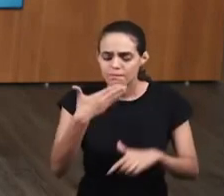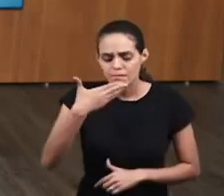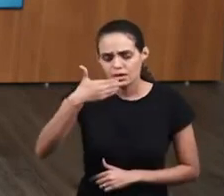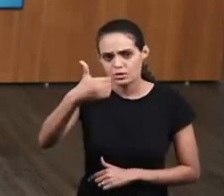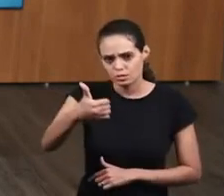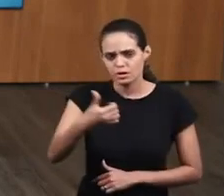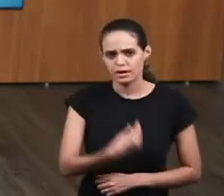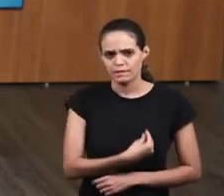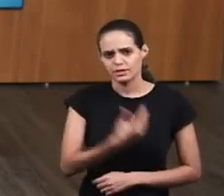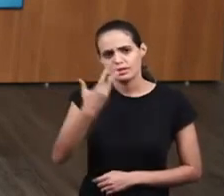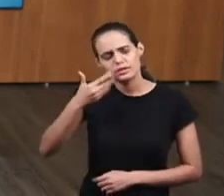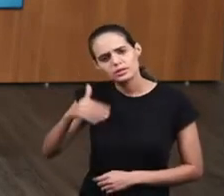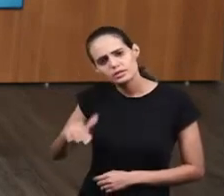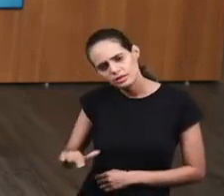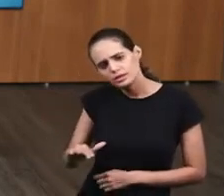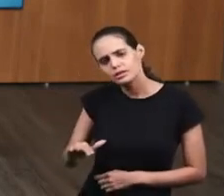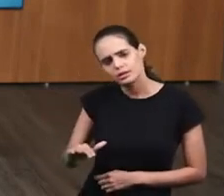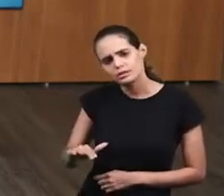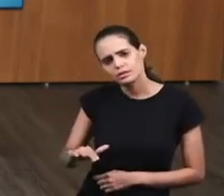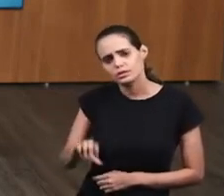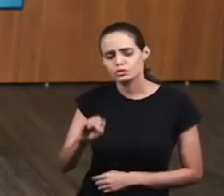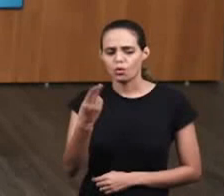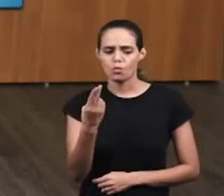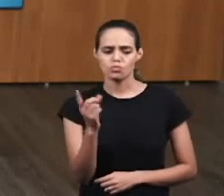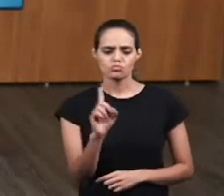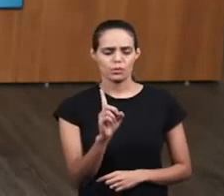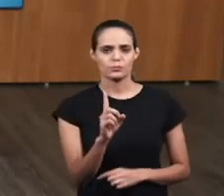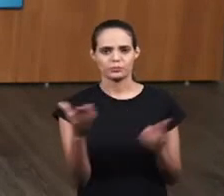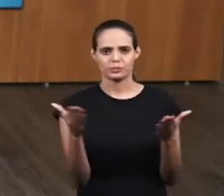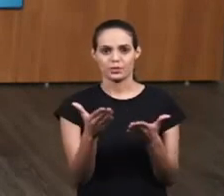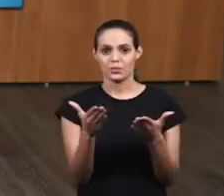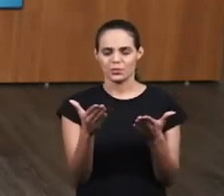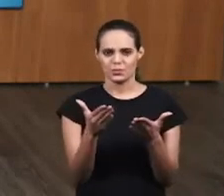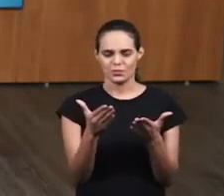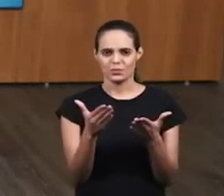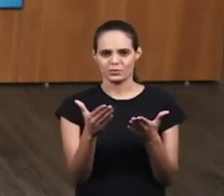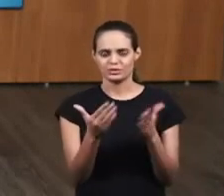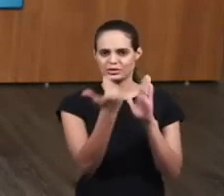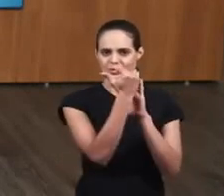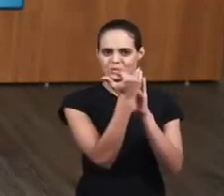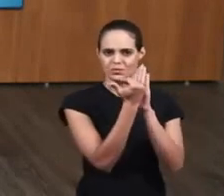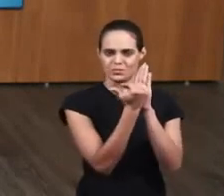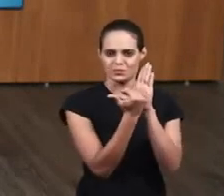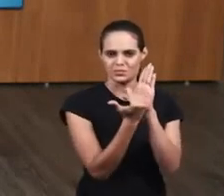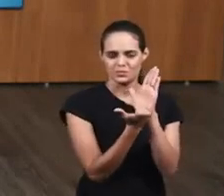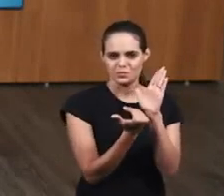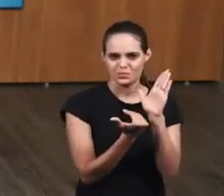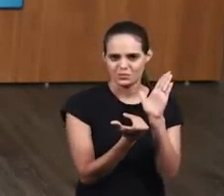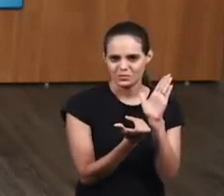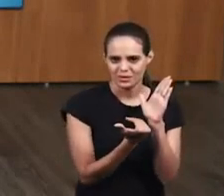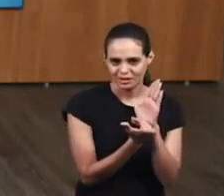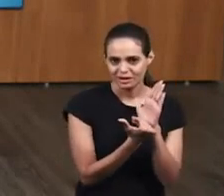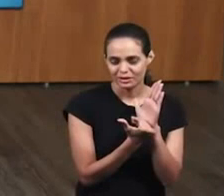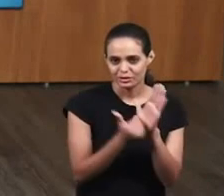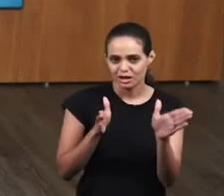Bedürfnissen? Wir haben zu jeder Sendung Themen gebracht, die das Leben der Kinder verbessern können, ob sie nun